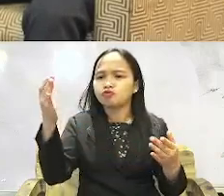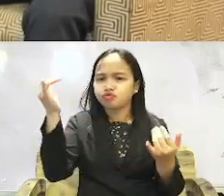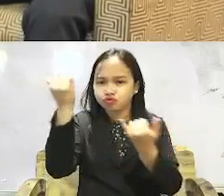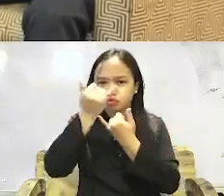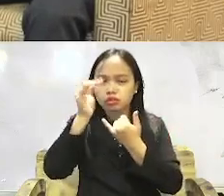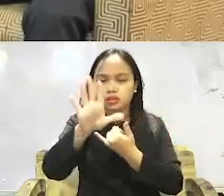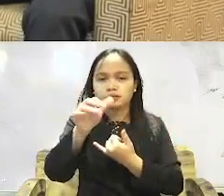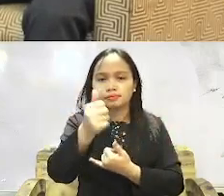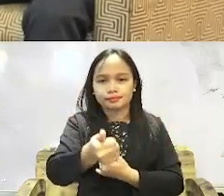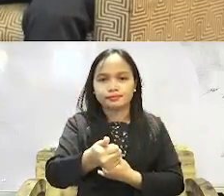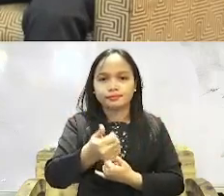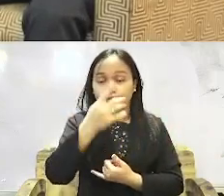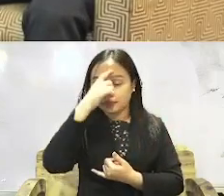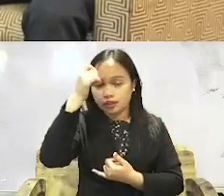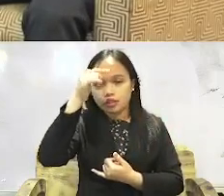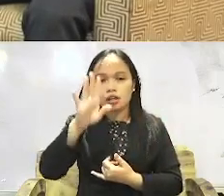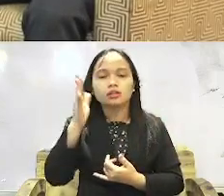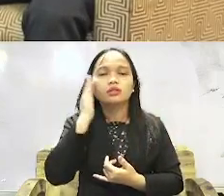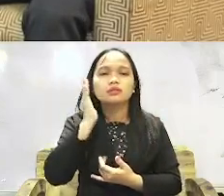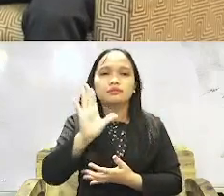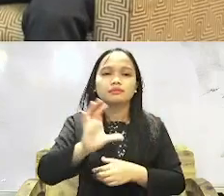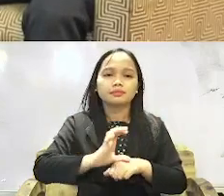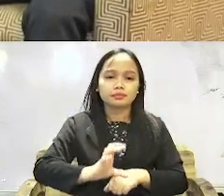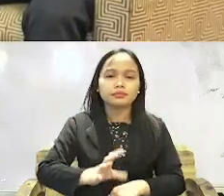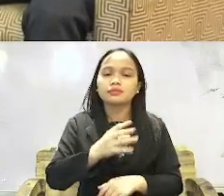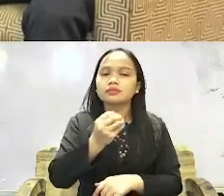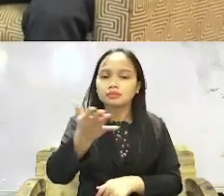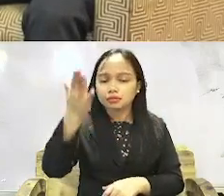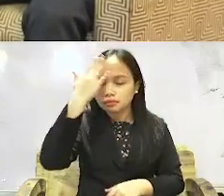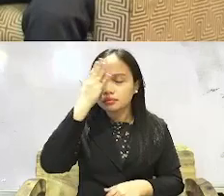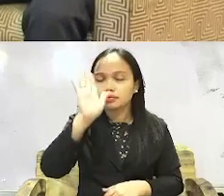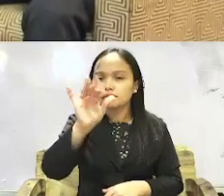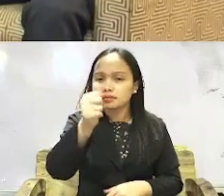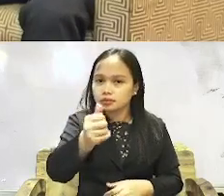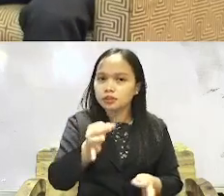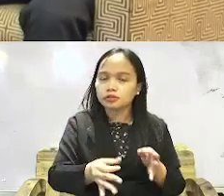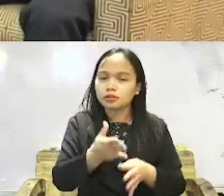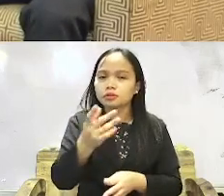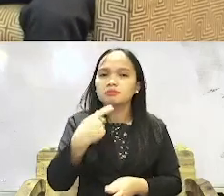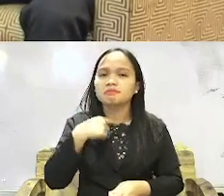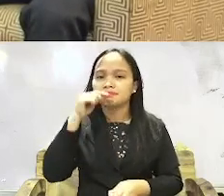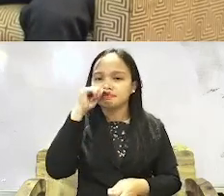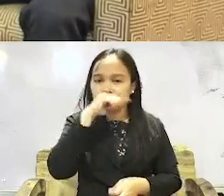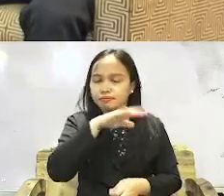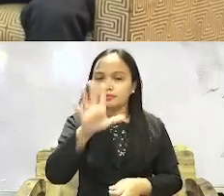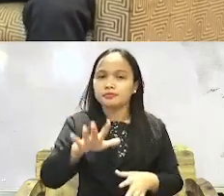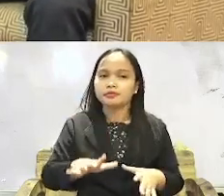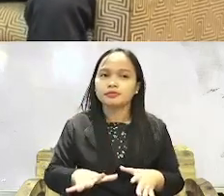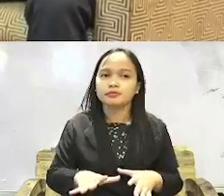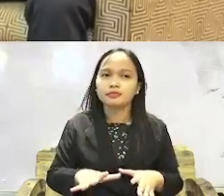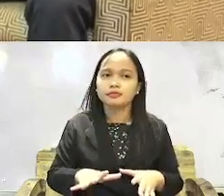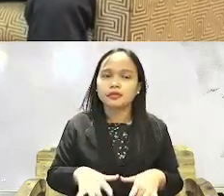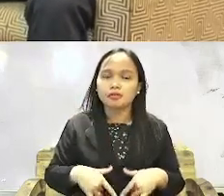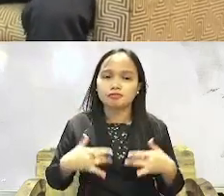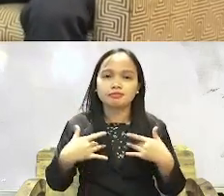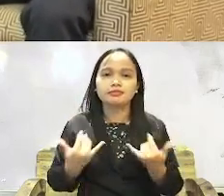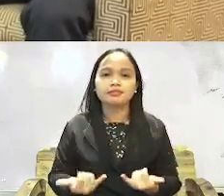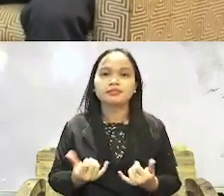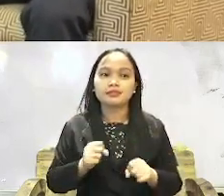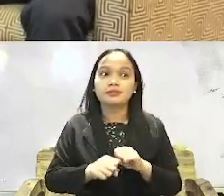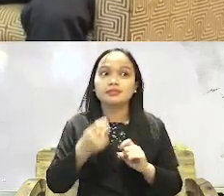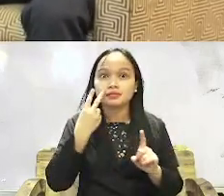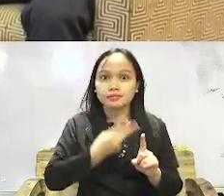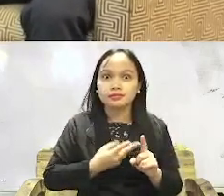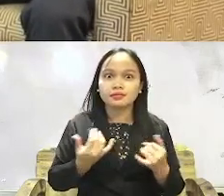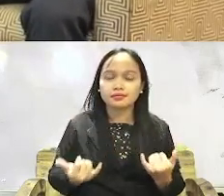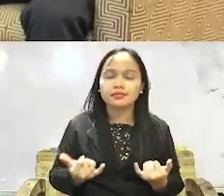Diyos yung condition mo eh. At alam mo rin sa sarili mo kung kasinungalingan yung pamumuhay mo ngayon. Alam mo yan. You see? Alam